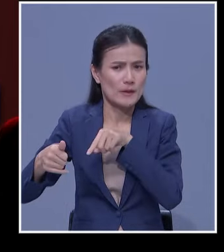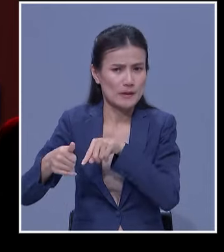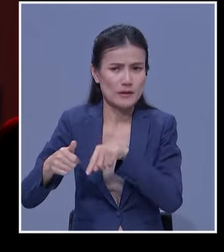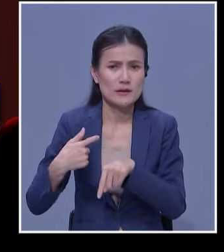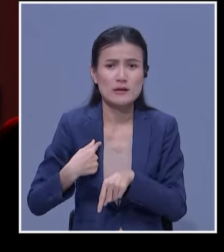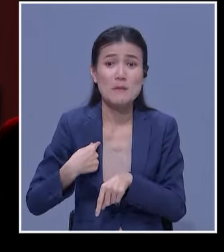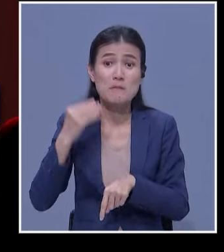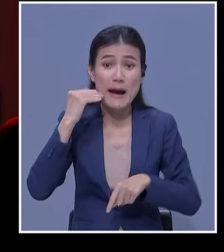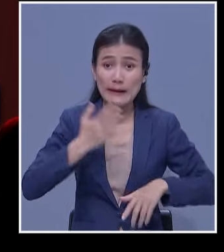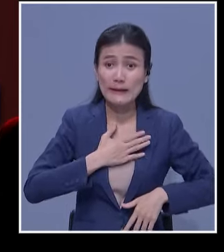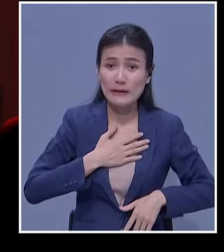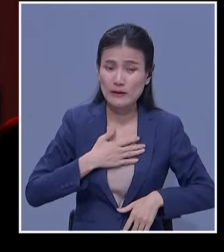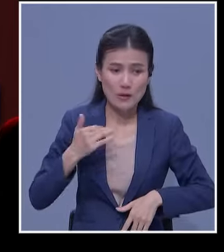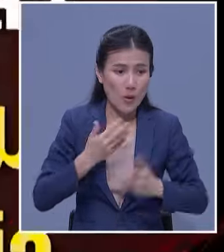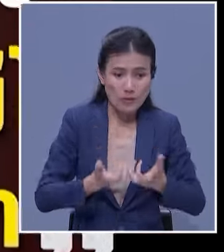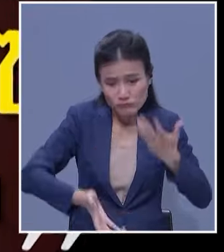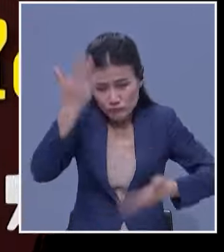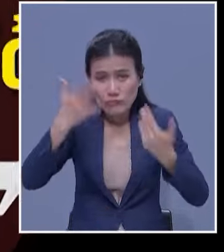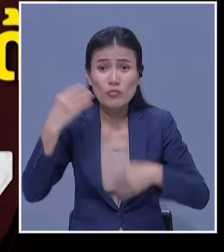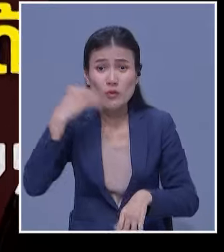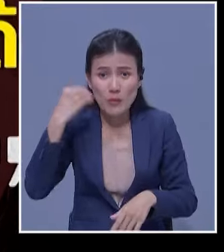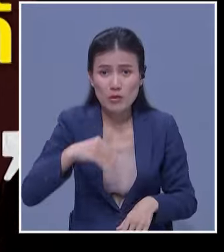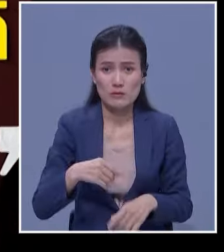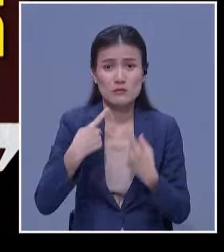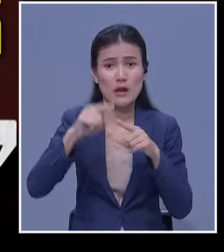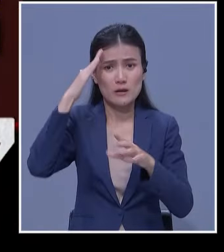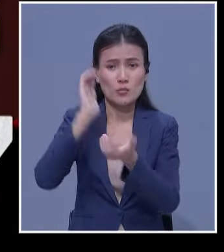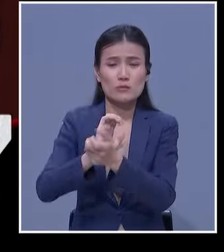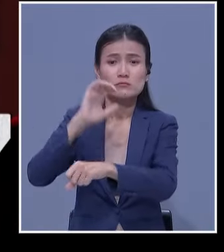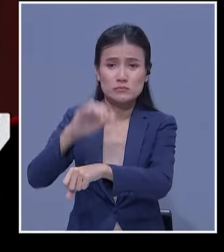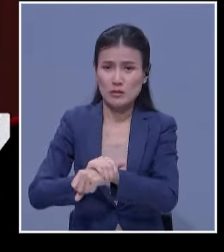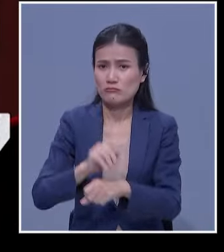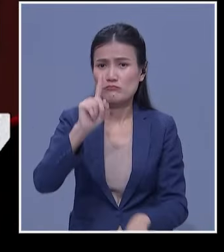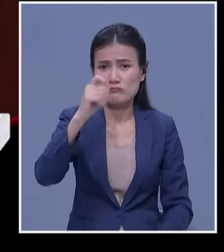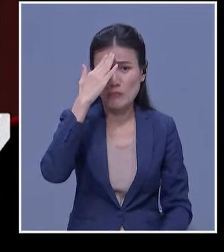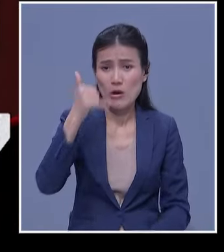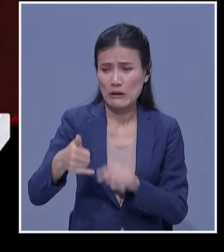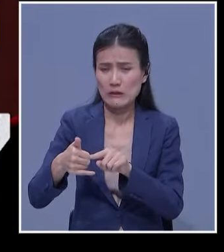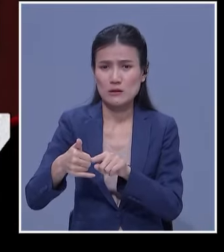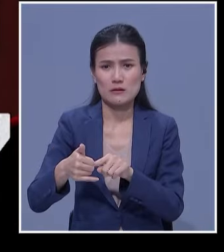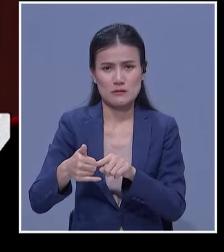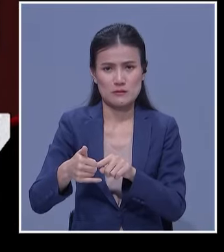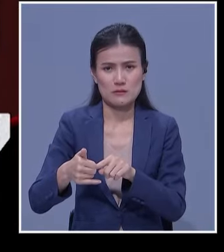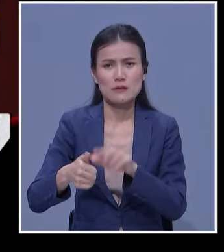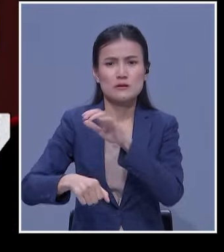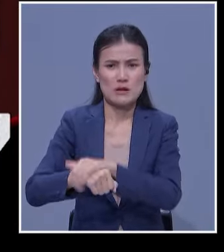ายครั้งแล้วแต่แม่บอกนะตำรวจทำอะไรเขาไม่ได้เพราะว่าเขามีบัตรผู้ป่วยจิตเวช